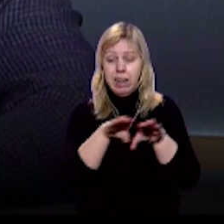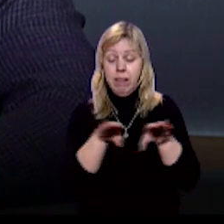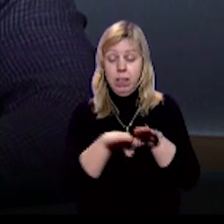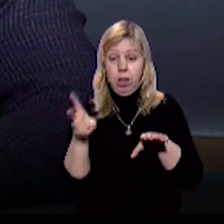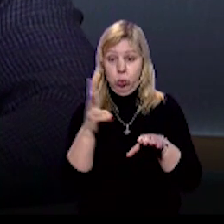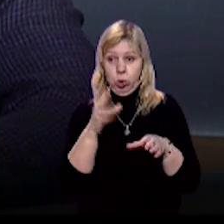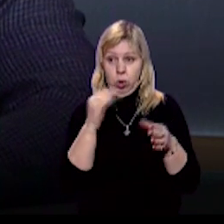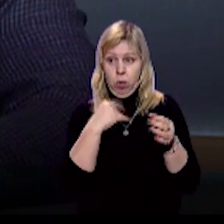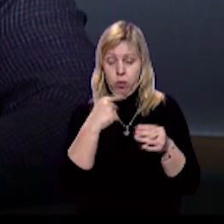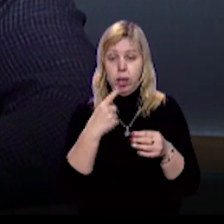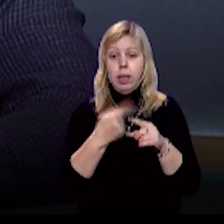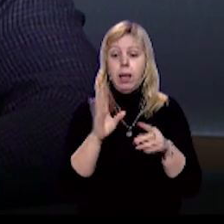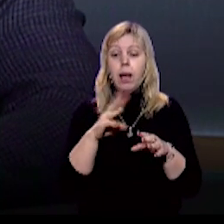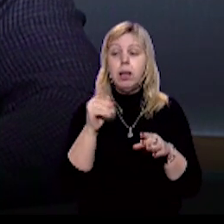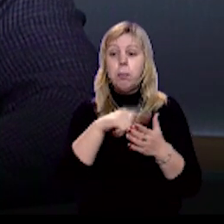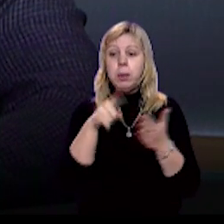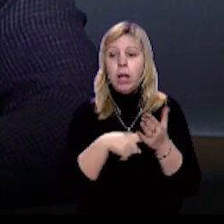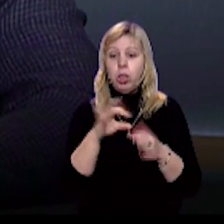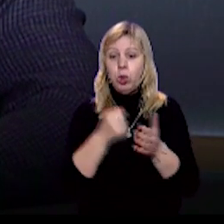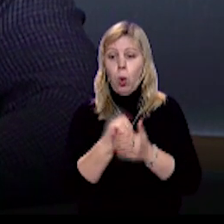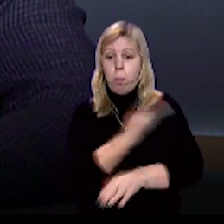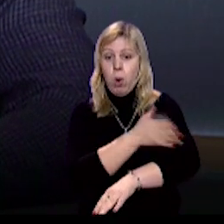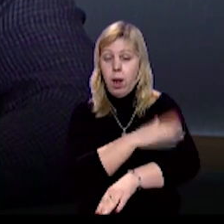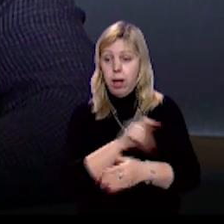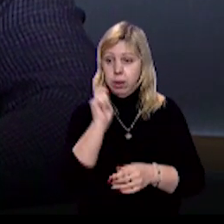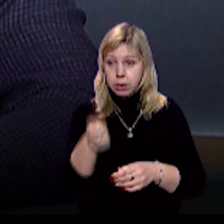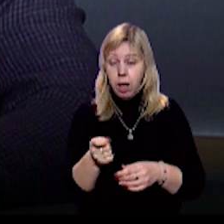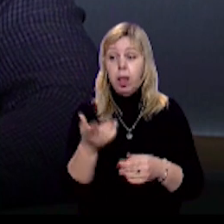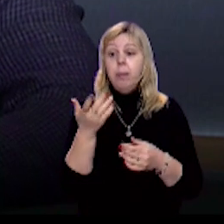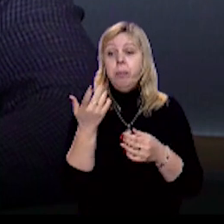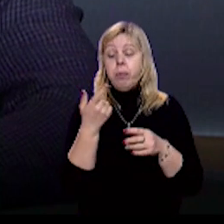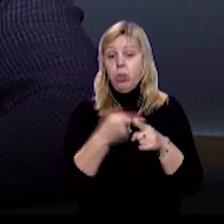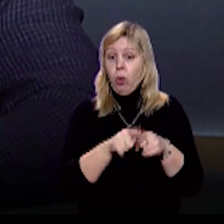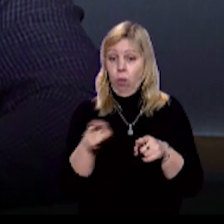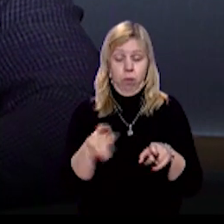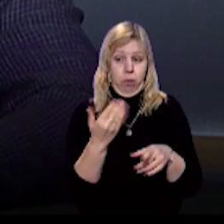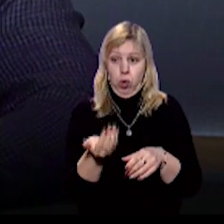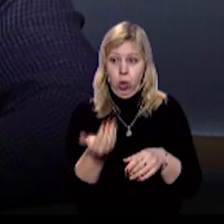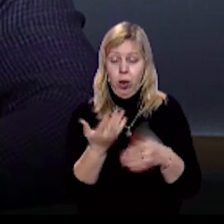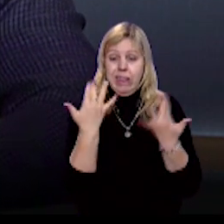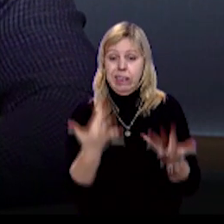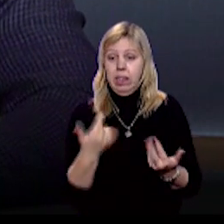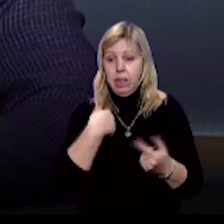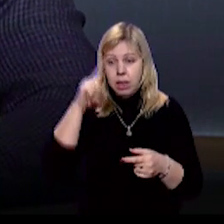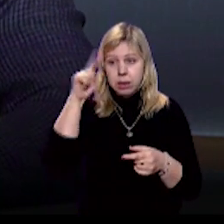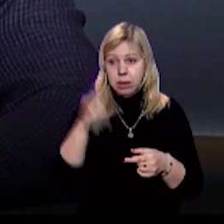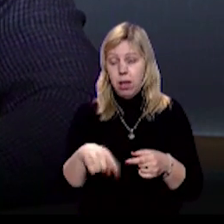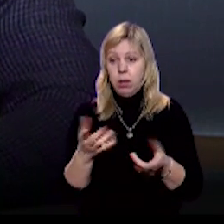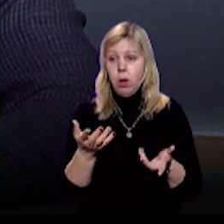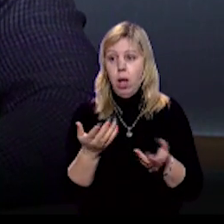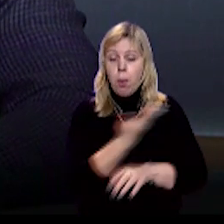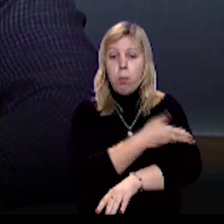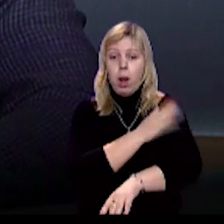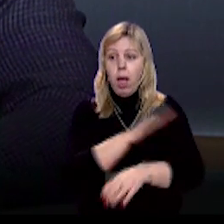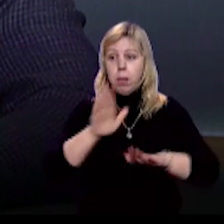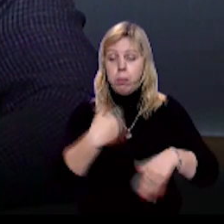кластися, так як почали класти питання до поляків поклали. Но воно, наскільки я знаю, то